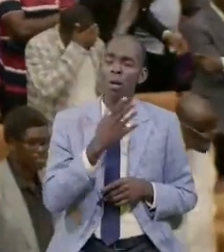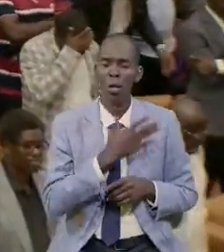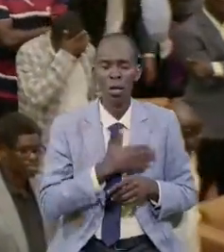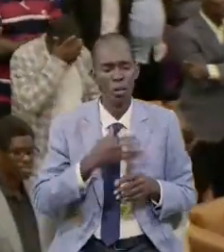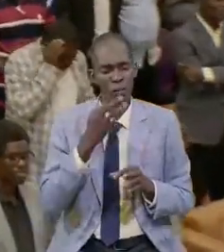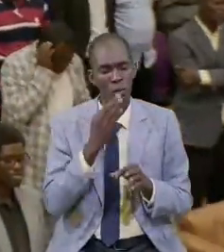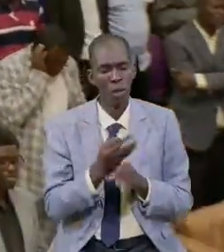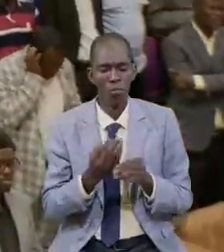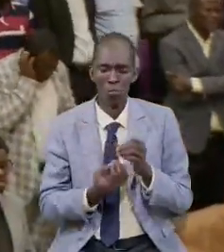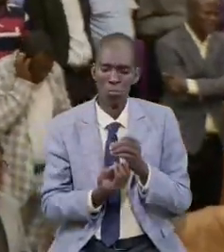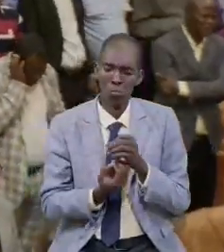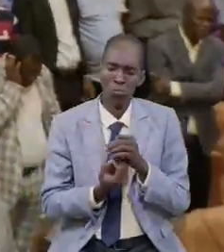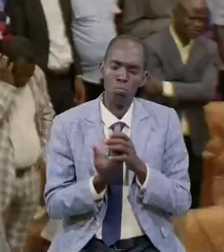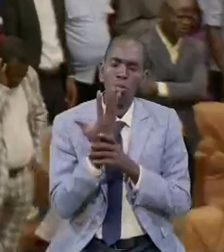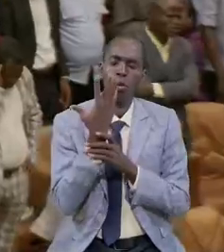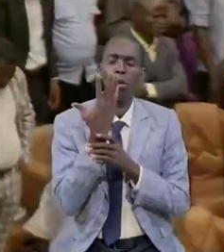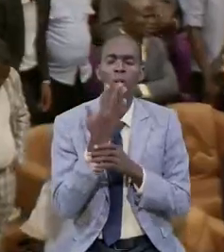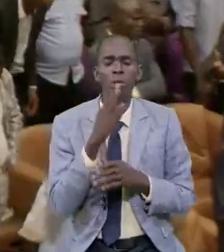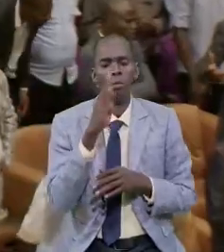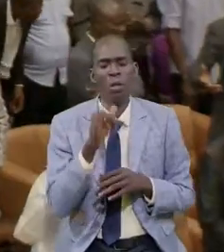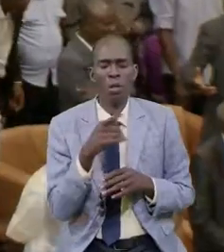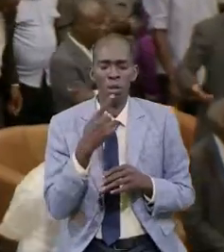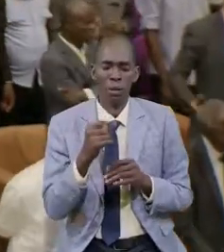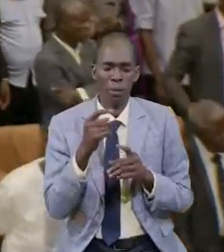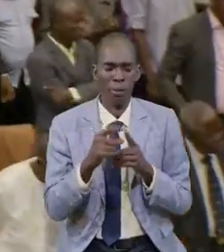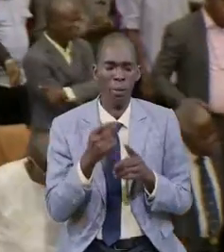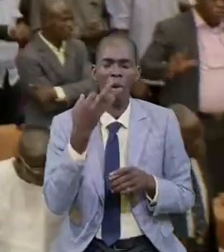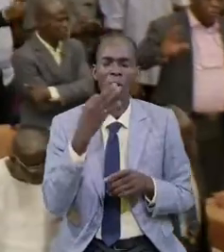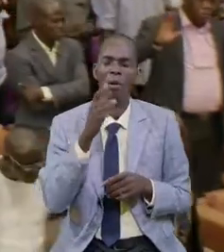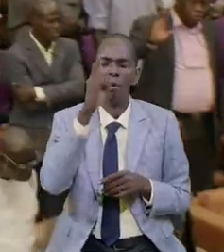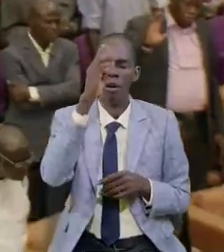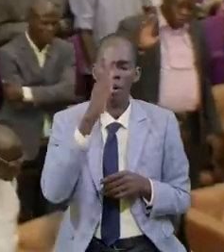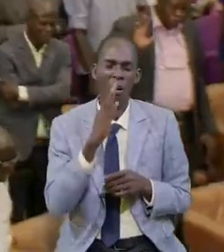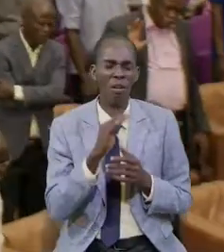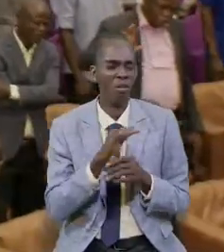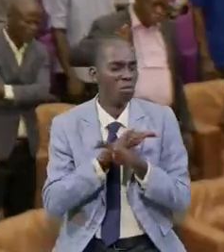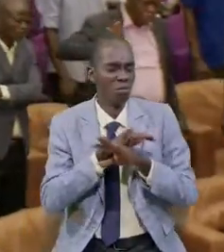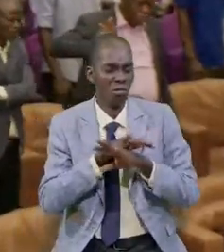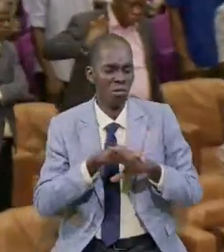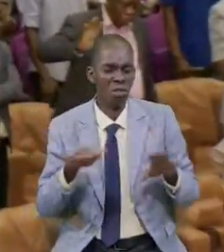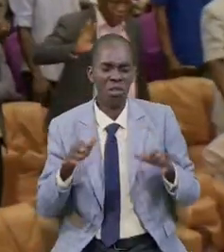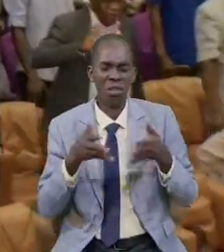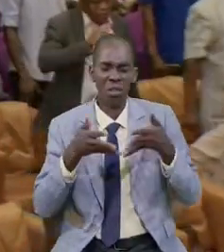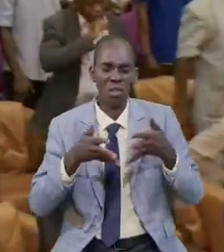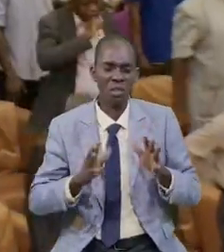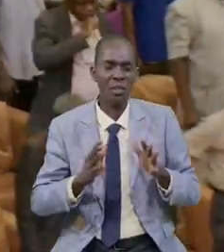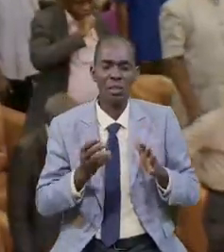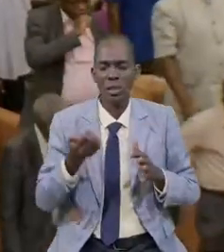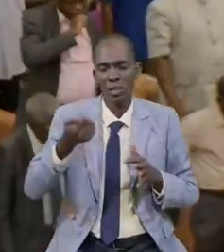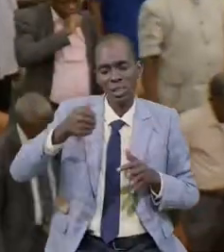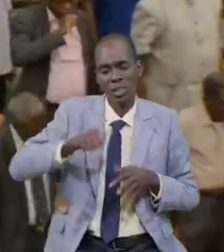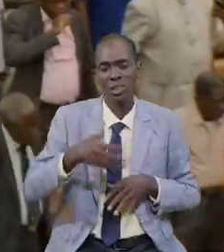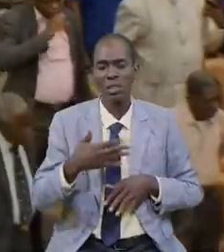croit par la parole de Dieu. Ne permettez à